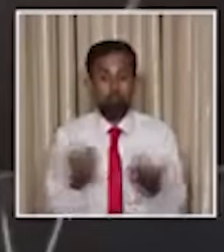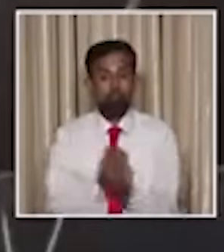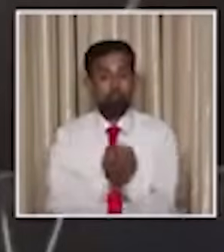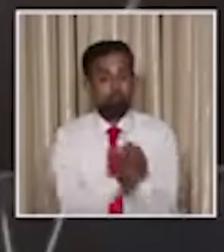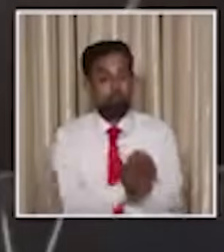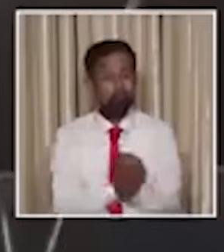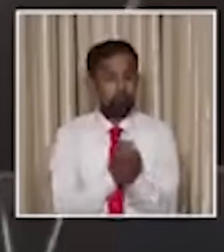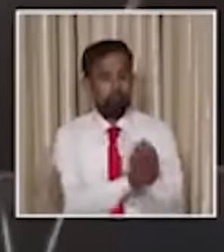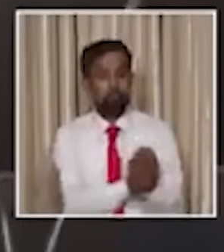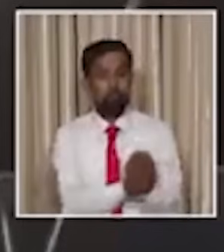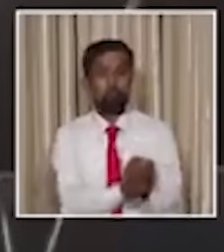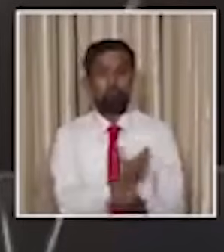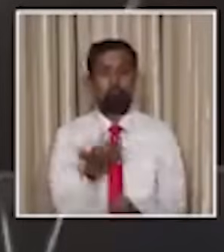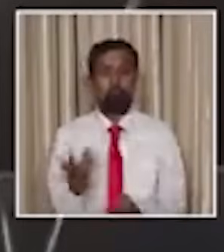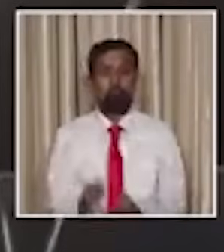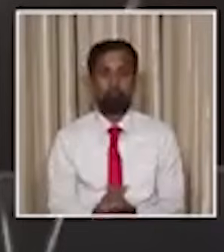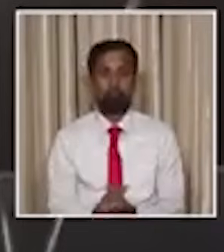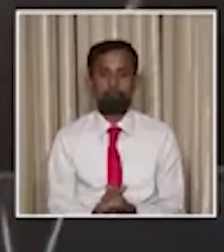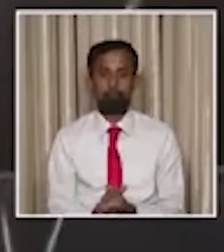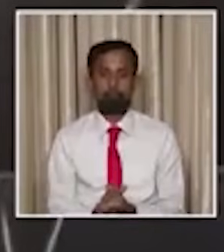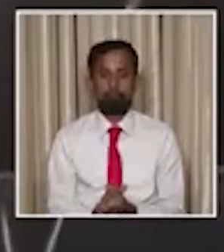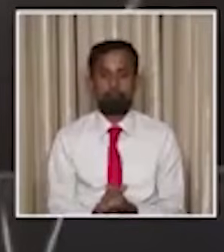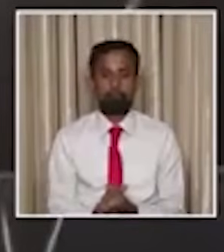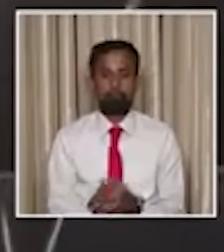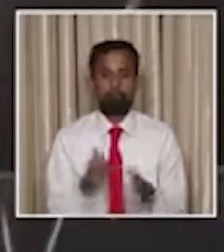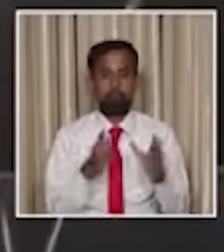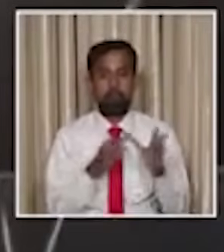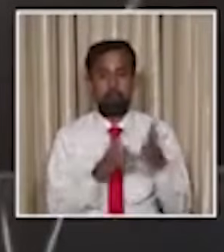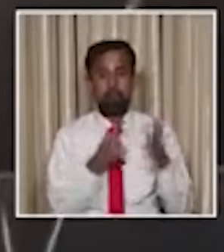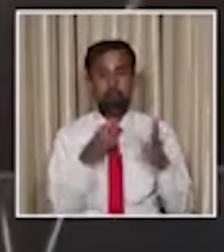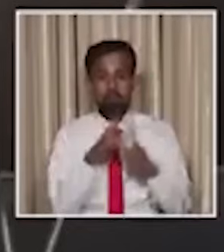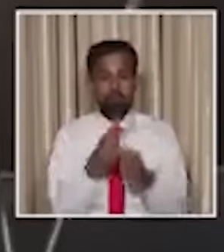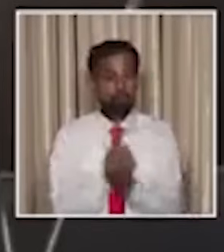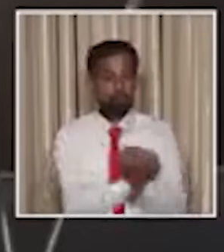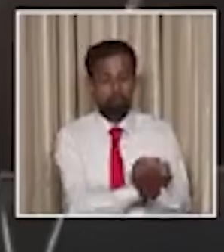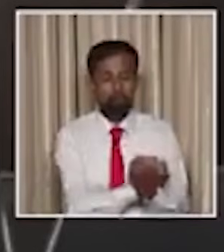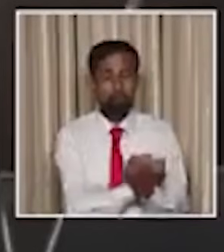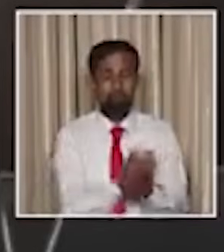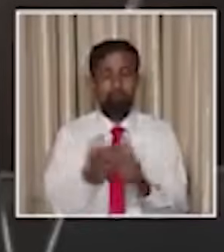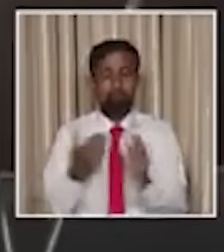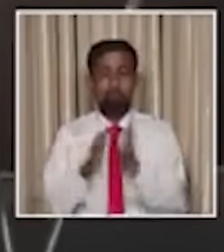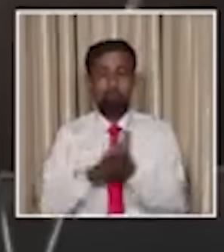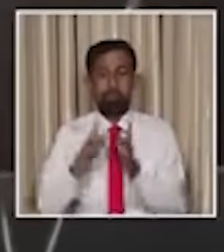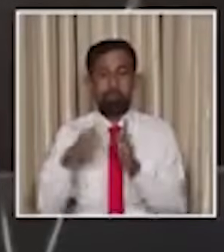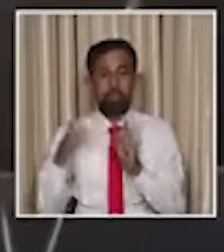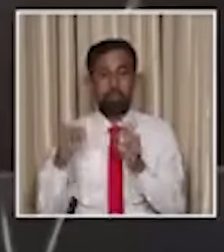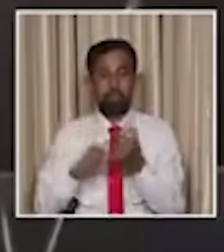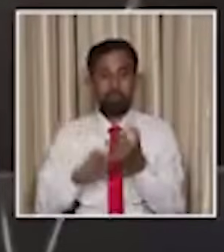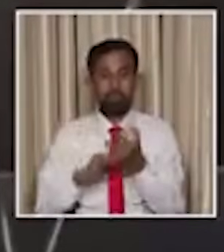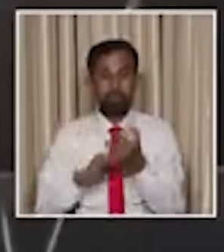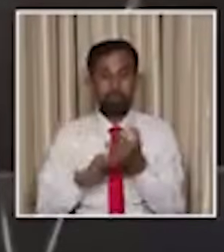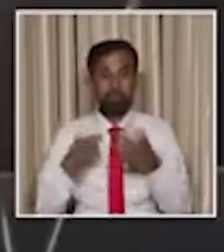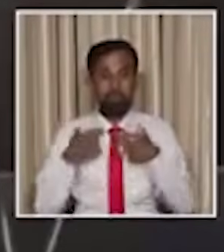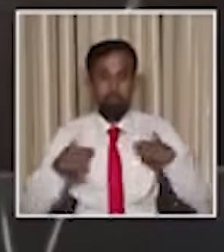போய் அடைத்தார்கள். ஆசாத் சாலியை கொண்டு போய் அடைத்தார்கள். ஹிஜாஸ் ஹிஸ்புல்லா என்கின்ற பிரபலமான சட்டத்தரணியை சிறையிலே கொண்டு